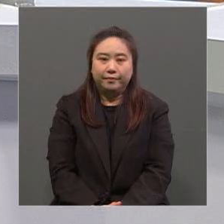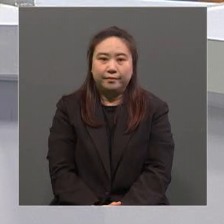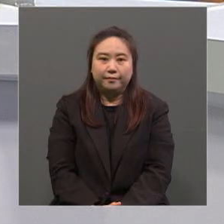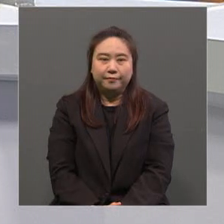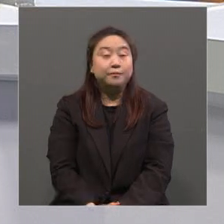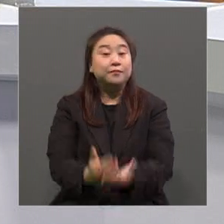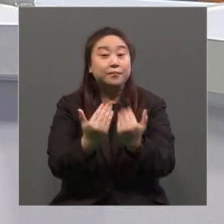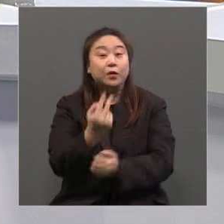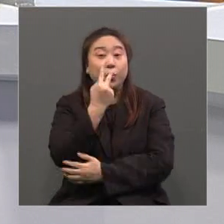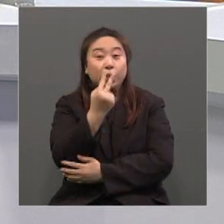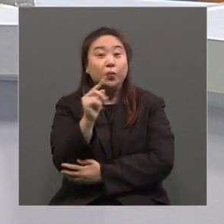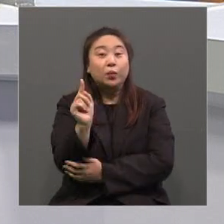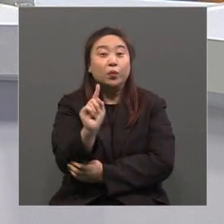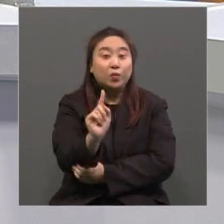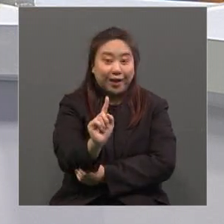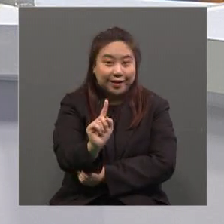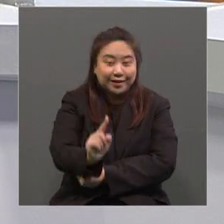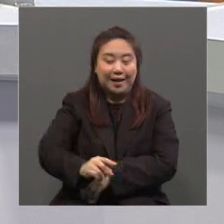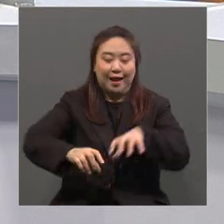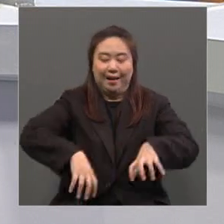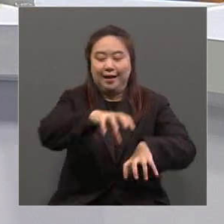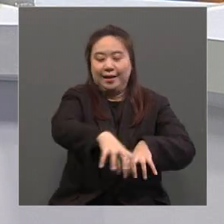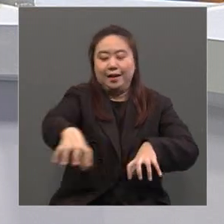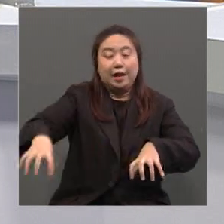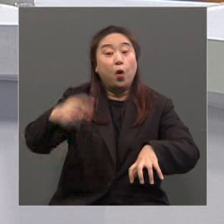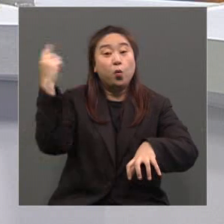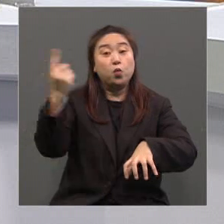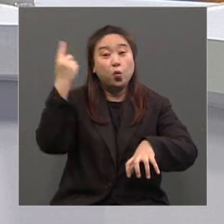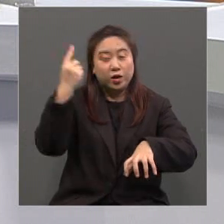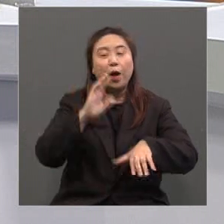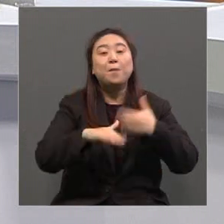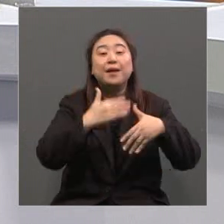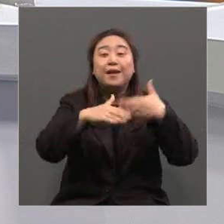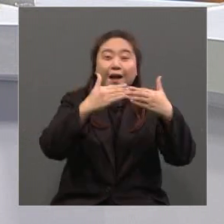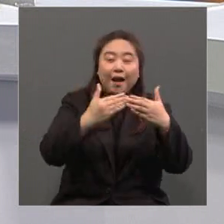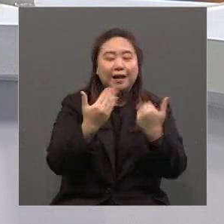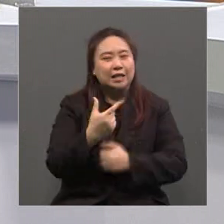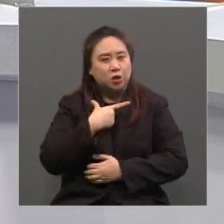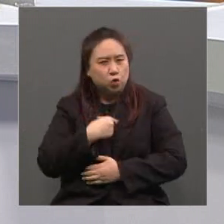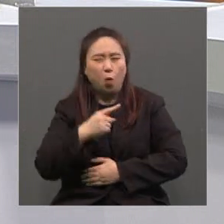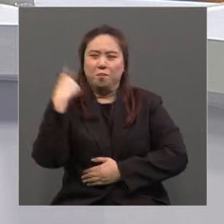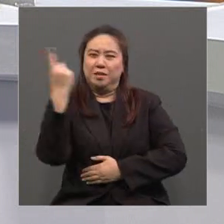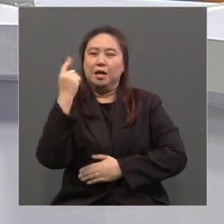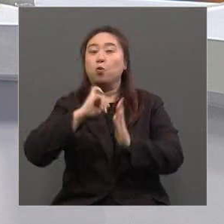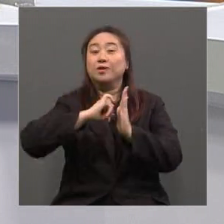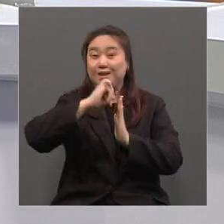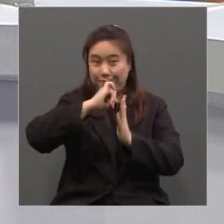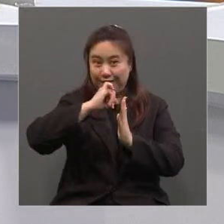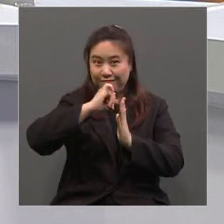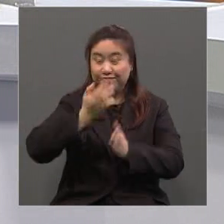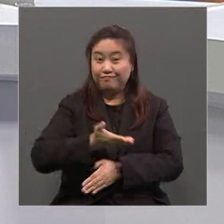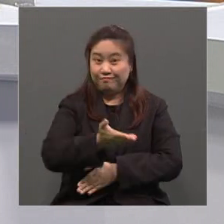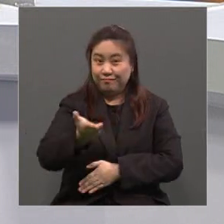ส่วนช่วงนี้พาคุณผู้ชมมาดูเรื่องของการพัฒนาแหล่งท่องเที่ยวกันบ้างโดยเฉพาะคนที่ชื่นชอบไปเที่ยวจังหวัดเชียงใหม่หลายคนน่าจ